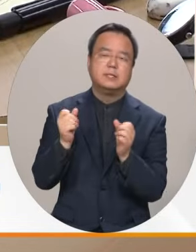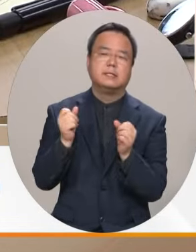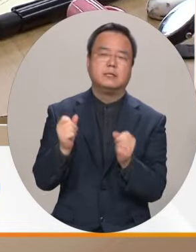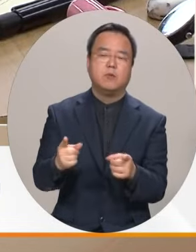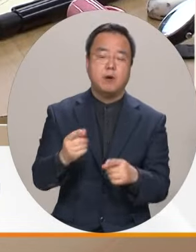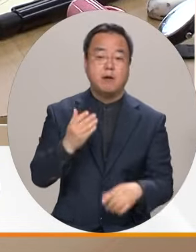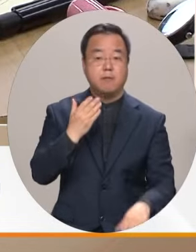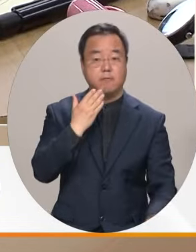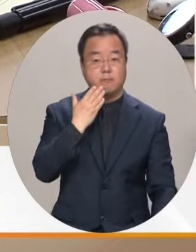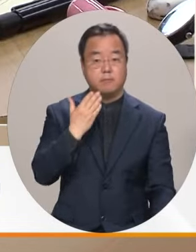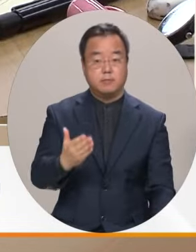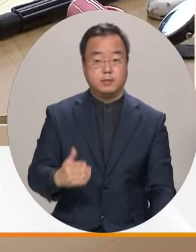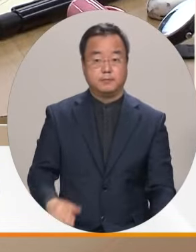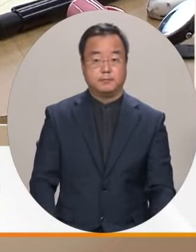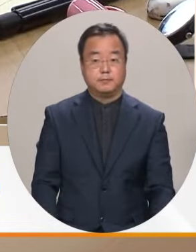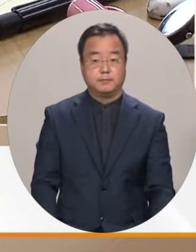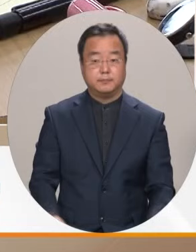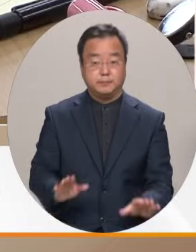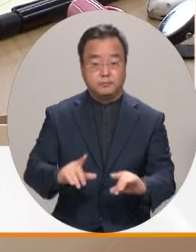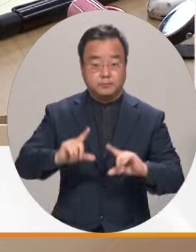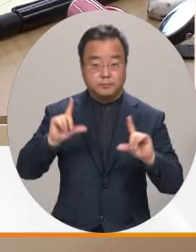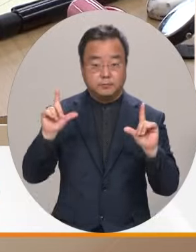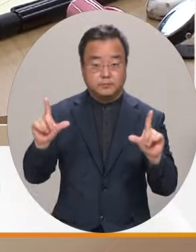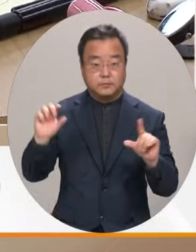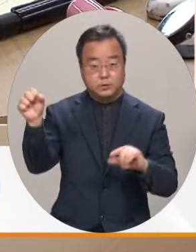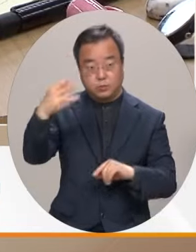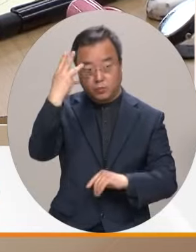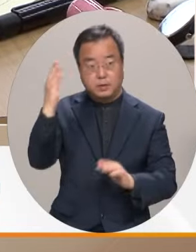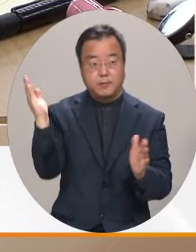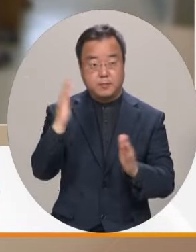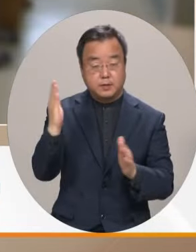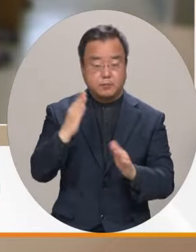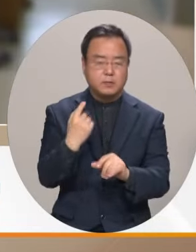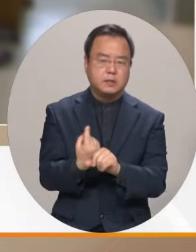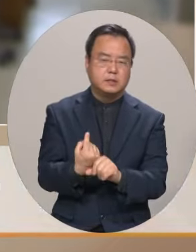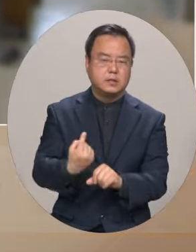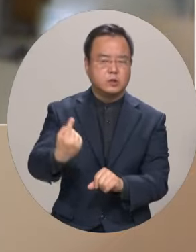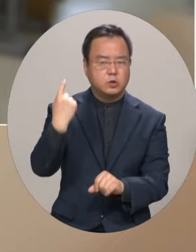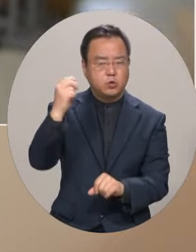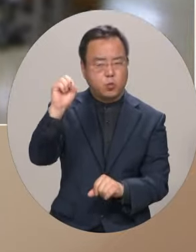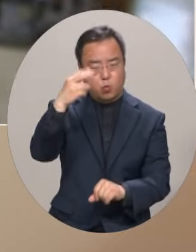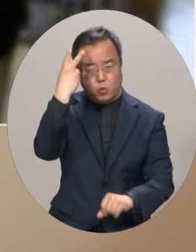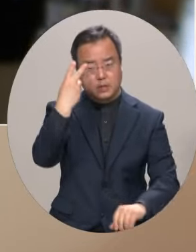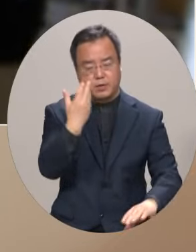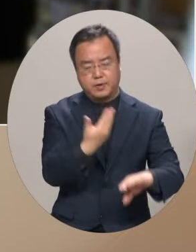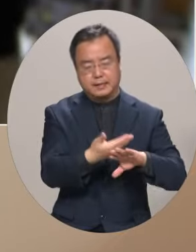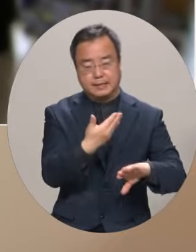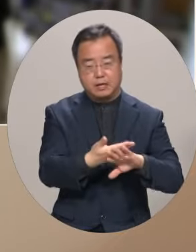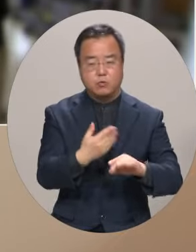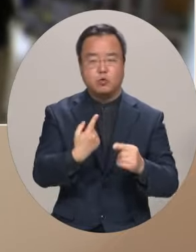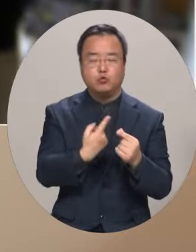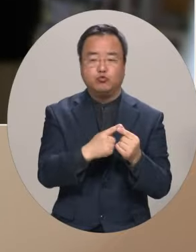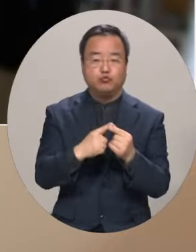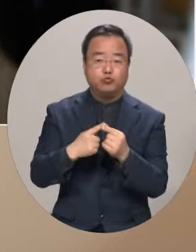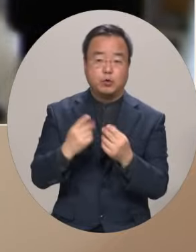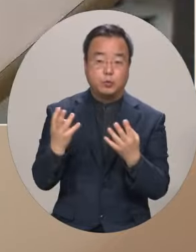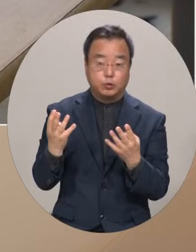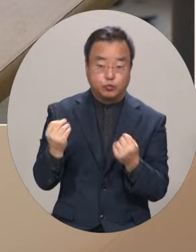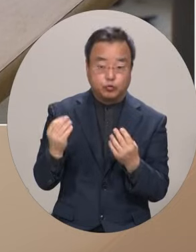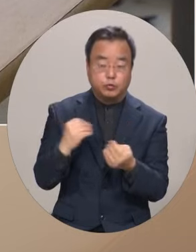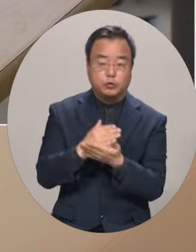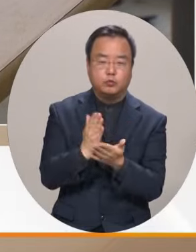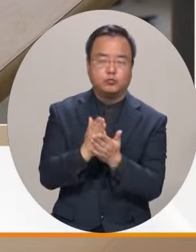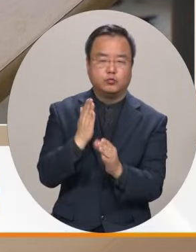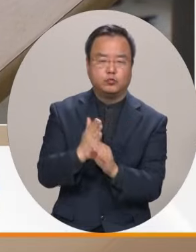있는 시험이었습니다 올해 고사 아이들 같은 경우는 지난해 고의 때와는 달리 국어와 수학 영역에서 공통